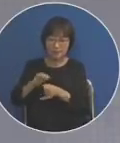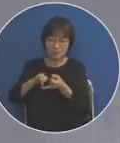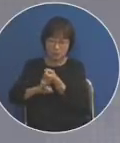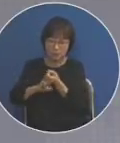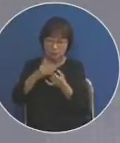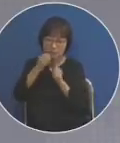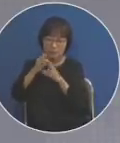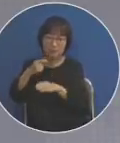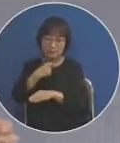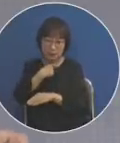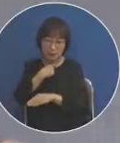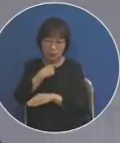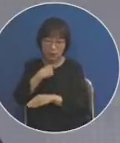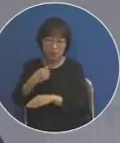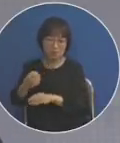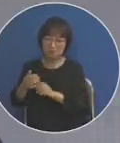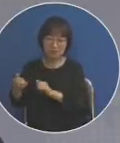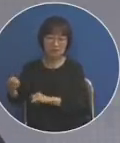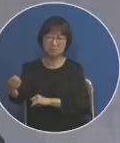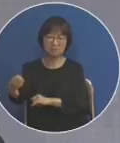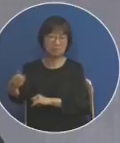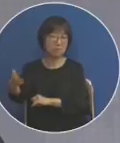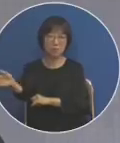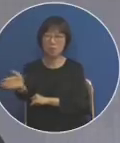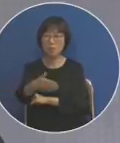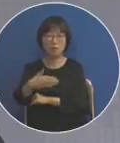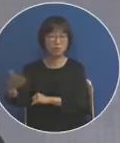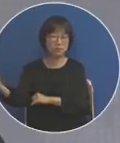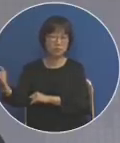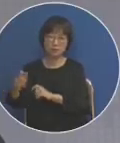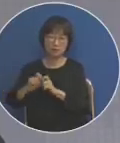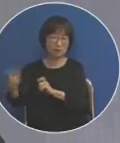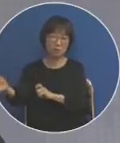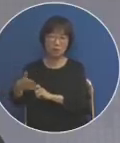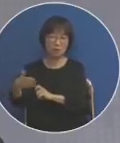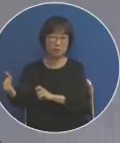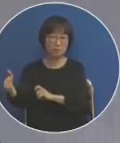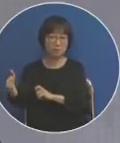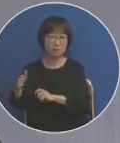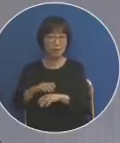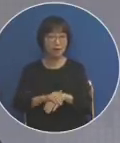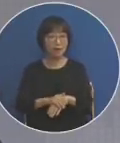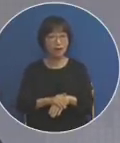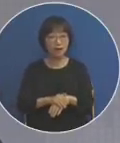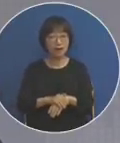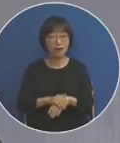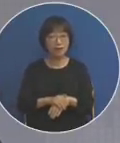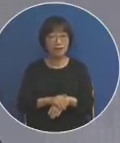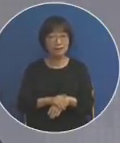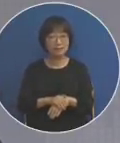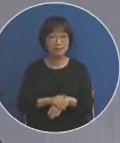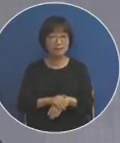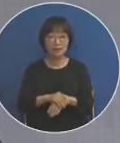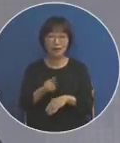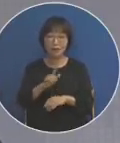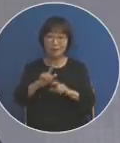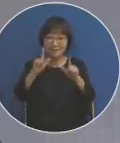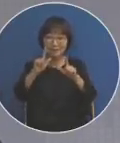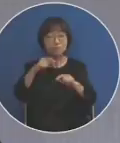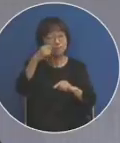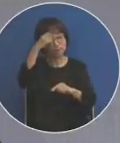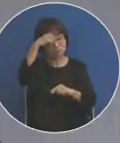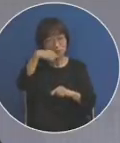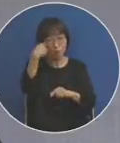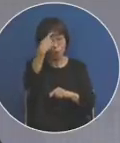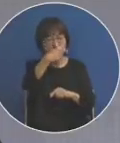not one pastor who's given me the feeling that this person truly wants to share the gospel, that truly wants to evangelize. 어느 날 어떤 평범한 사람을 봤어요. But I